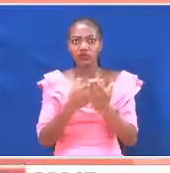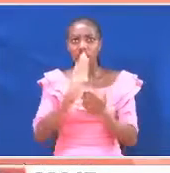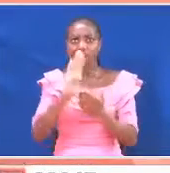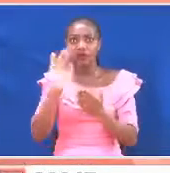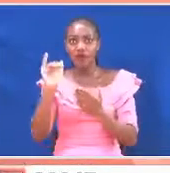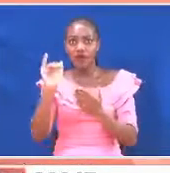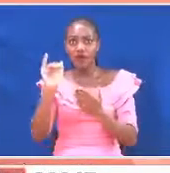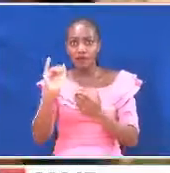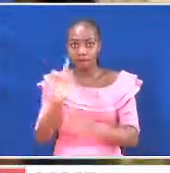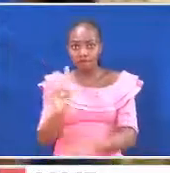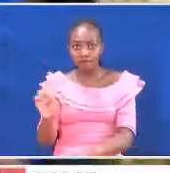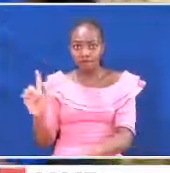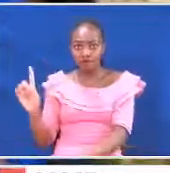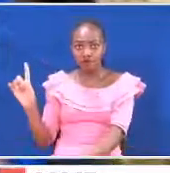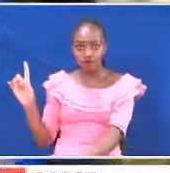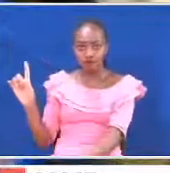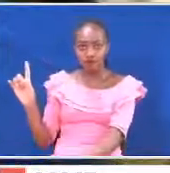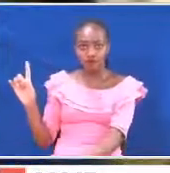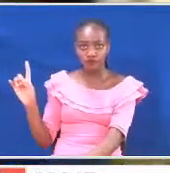na rais.